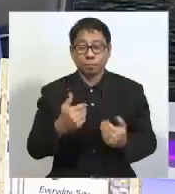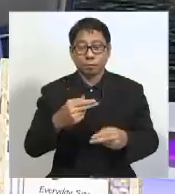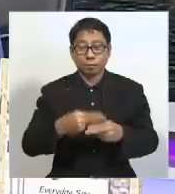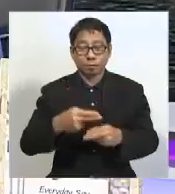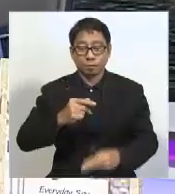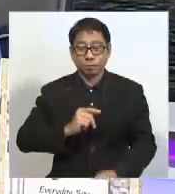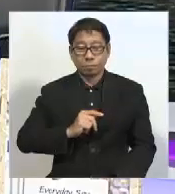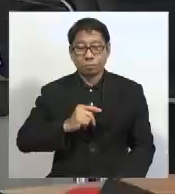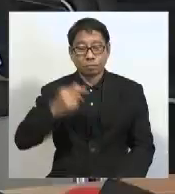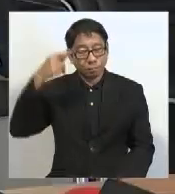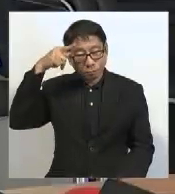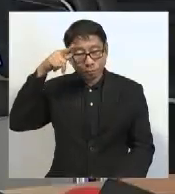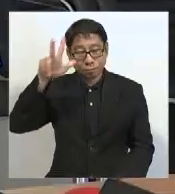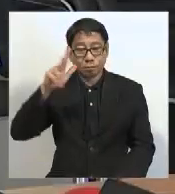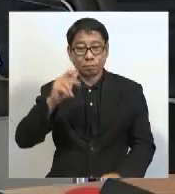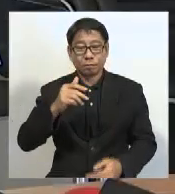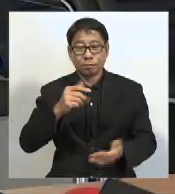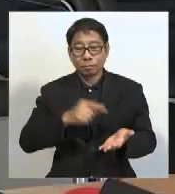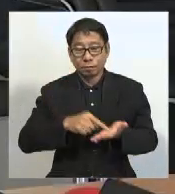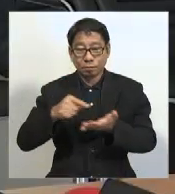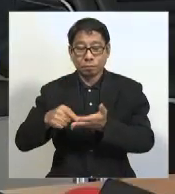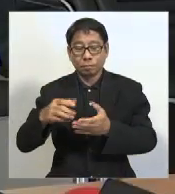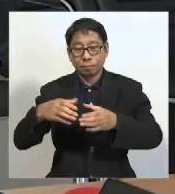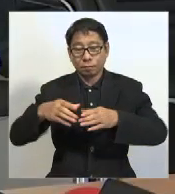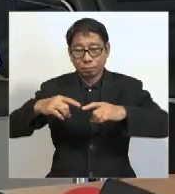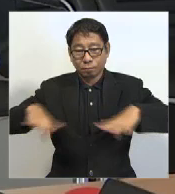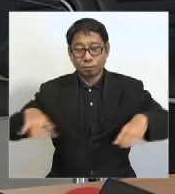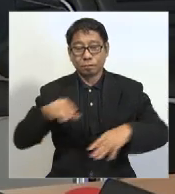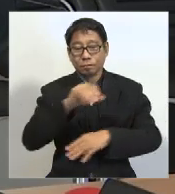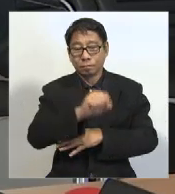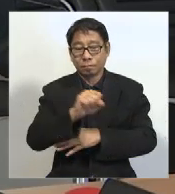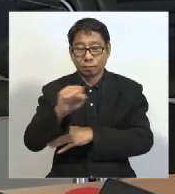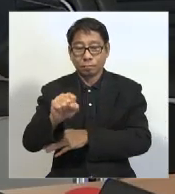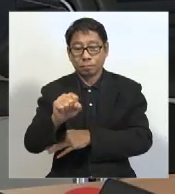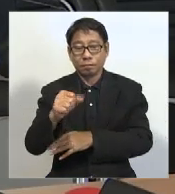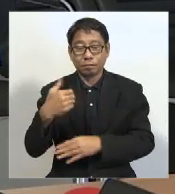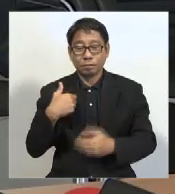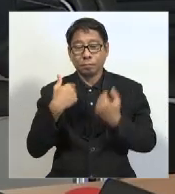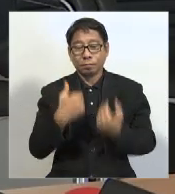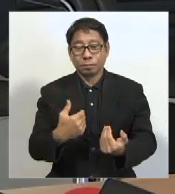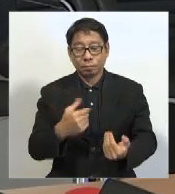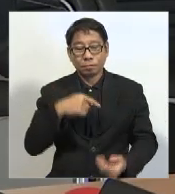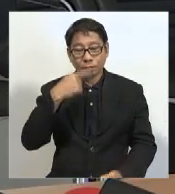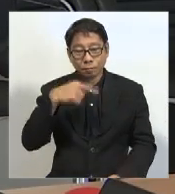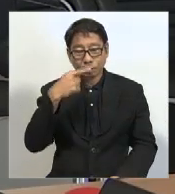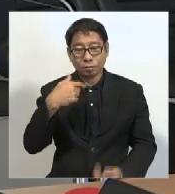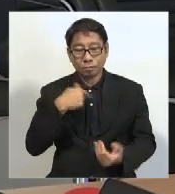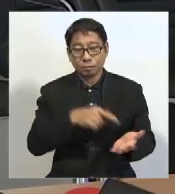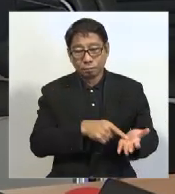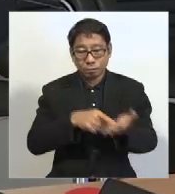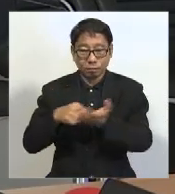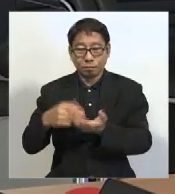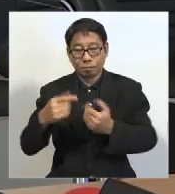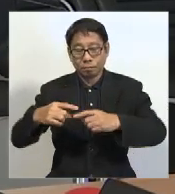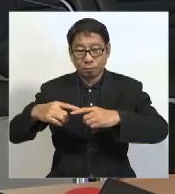โดยนายภูมิธรรมเวชยชัยที่ปรึกษาผู้นำฝ่ายค้านสภาผู้แทนราษฎรก็กล่าวนะคะว่าจะยื่นอภิ